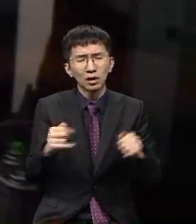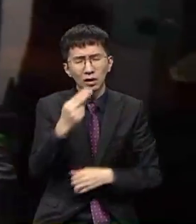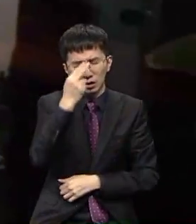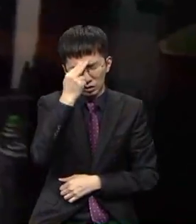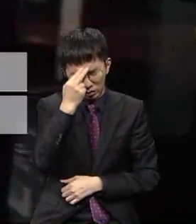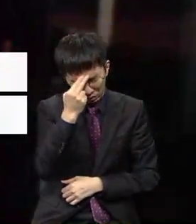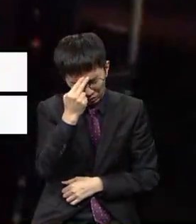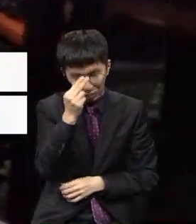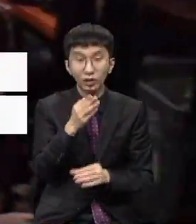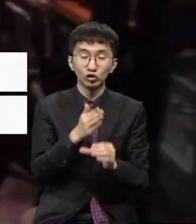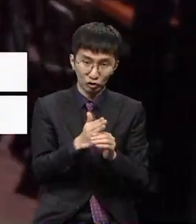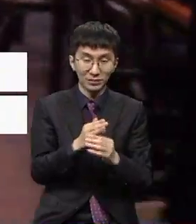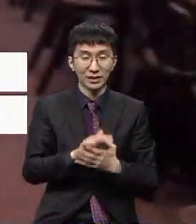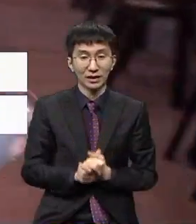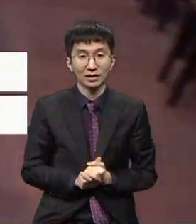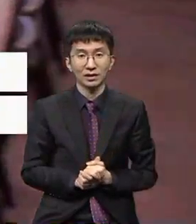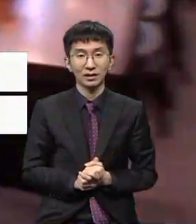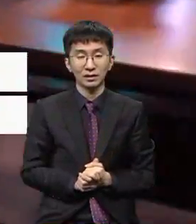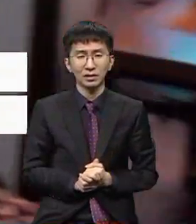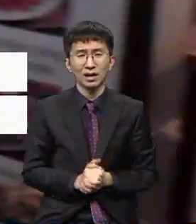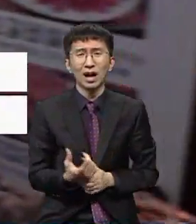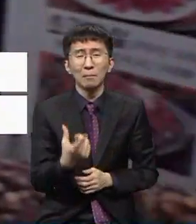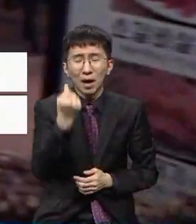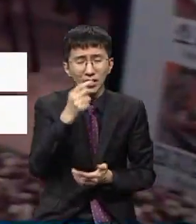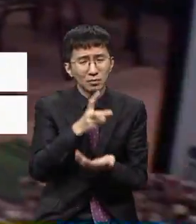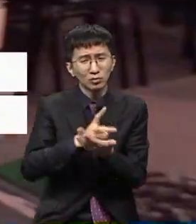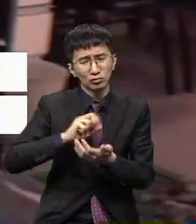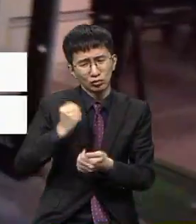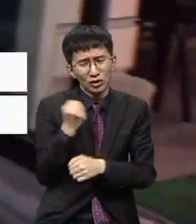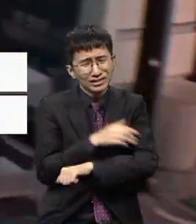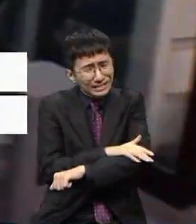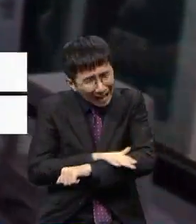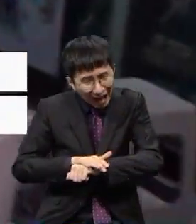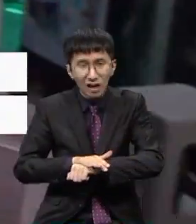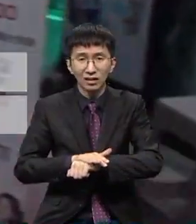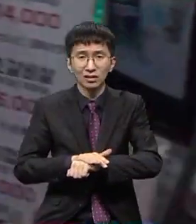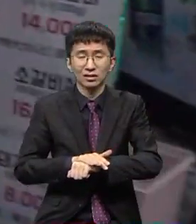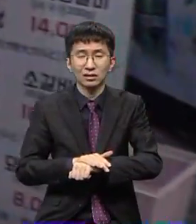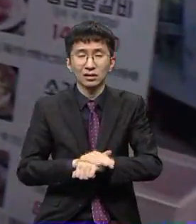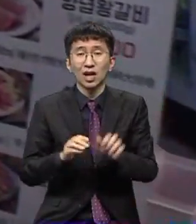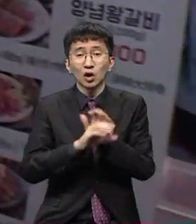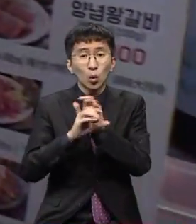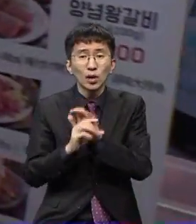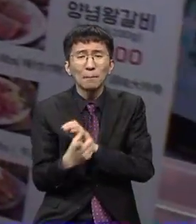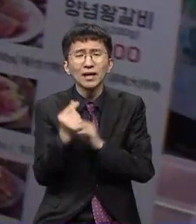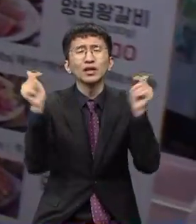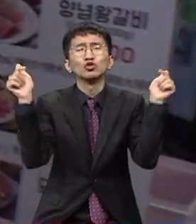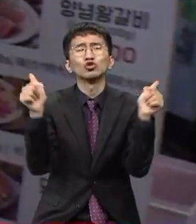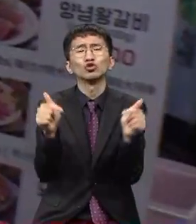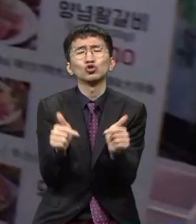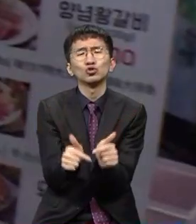있는데요. 또 다른 상인분은 빨리 방역수칙을 모두 잘 지켜서 하루빨리 코로나 확산세가 좀